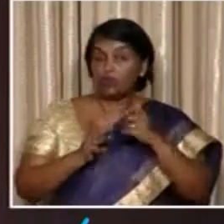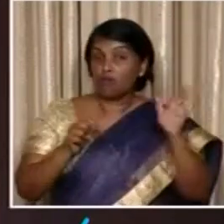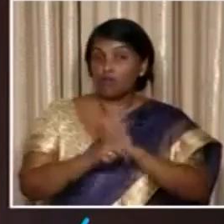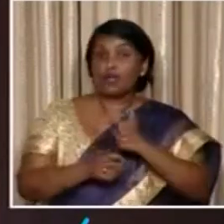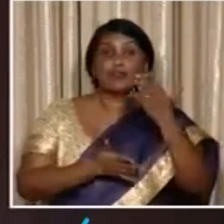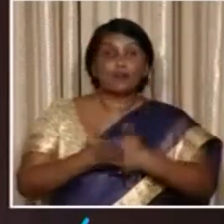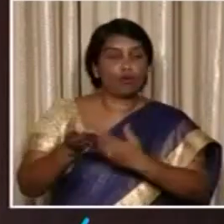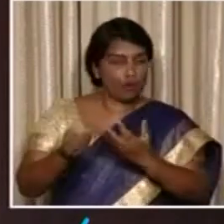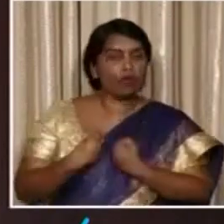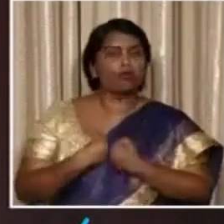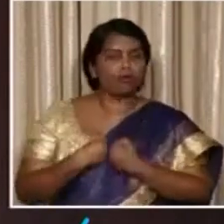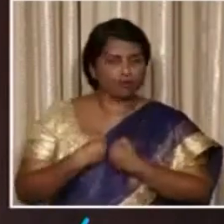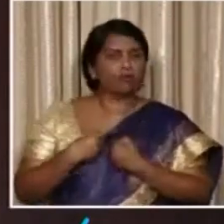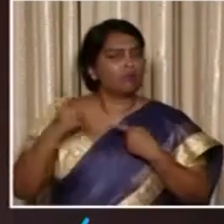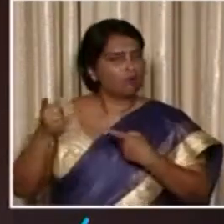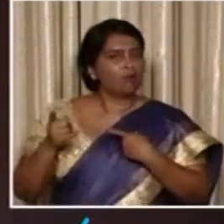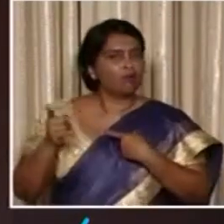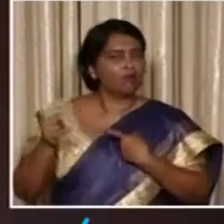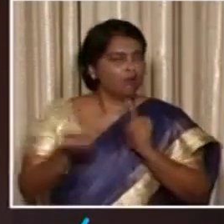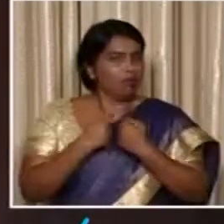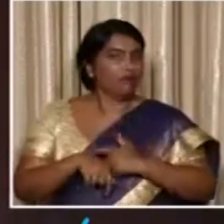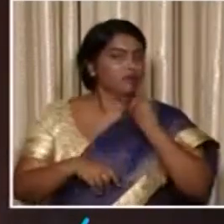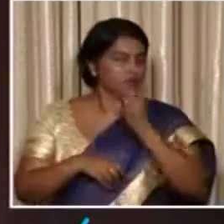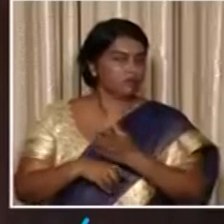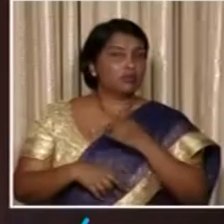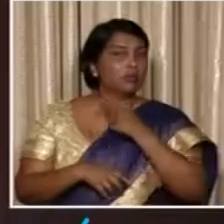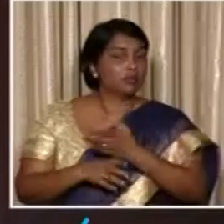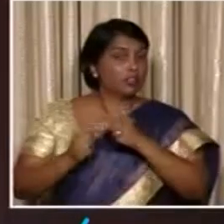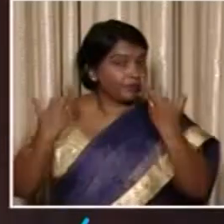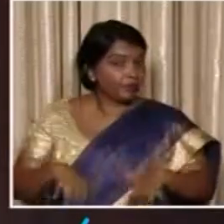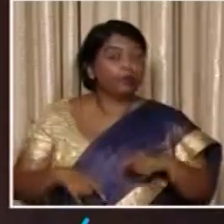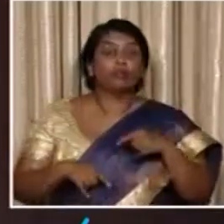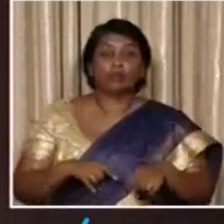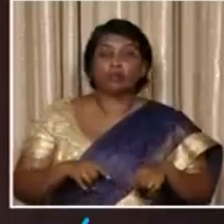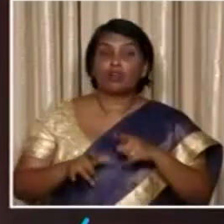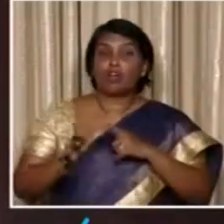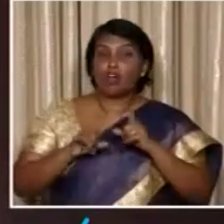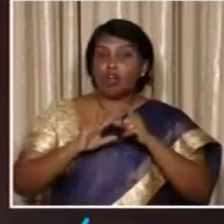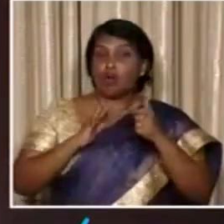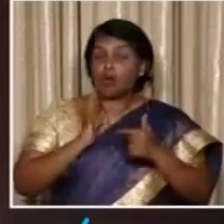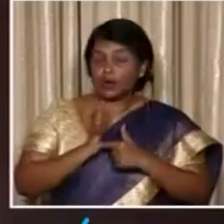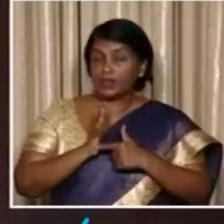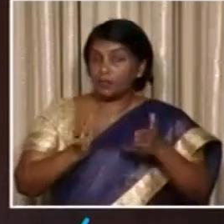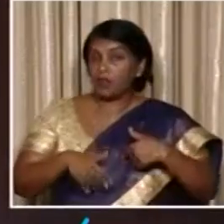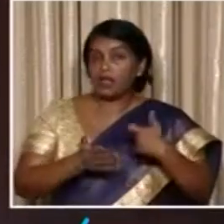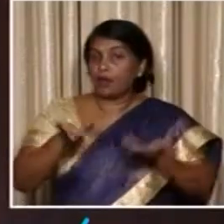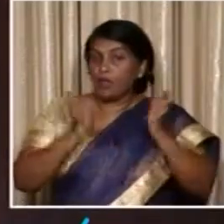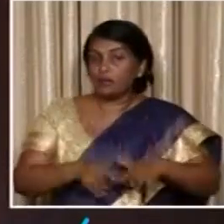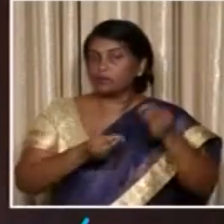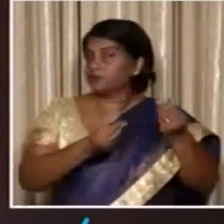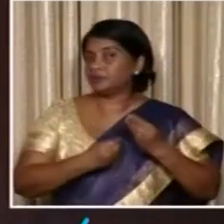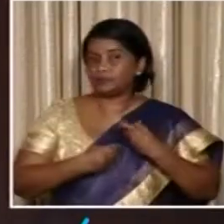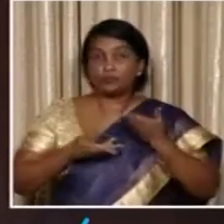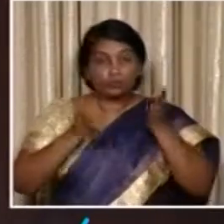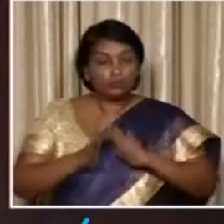ඉඩක් දෙන්න තිබුණා. මේගොල්ලන්ට ඒගොල්ලන්ගේ කොරීස් වලට ඉඩ දෙන්න. ඒක ඉවර වෙලා ඔල්ට ජෙනරල් තාම රිපෝට් එකක් දීලා නැහැ අවසන් රිපෝට් එක. ඒ